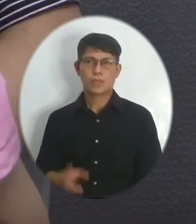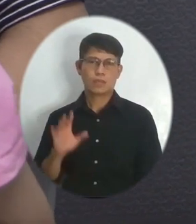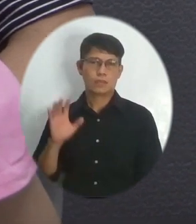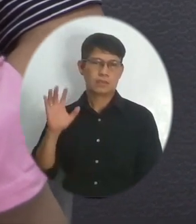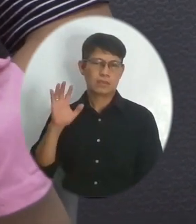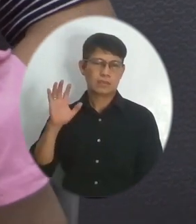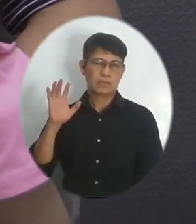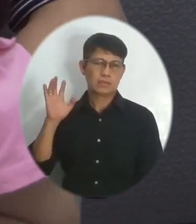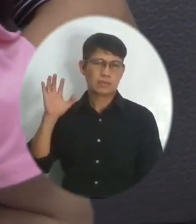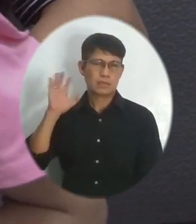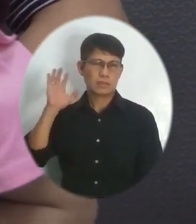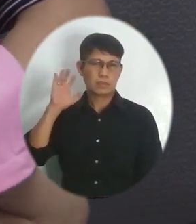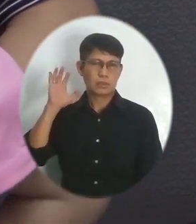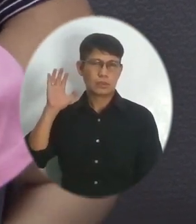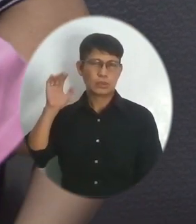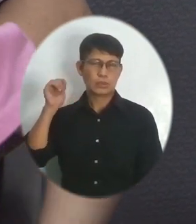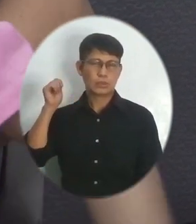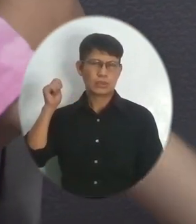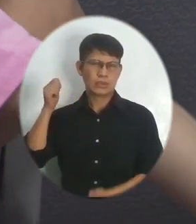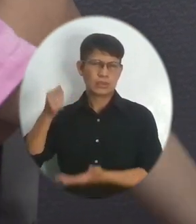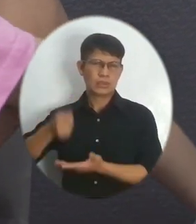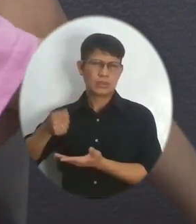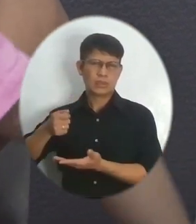Hey. Galit na si ate.